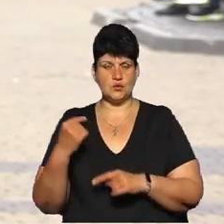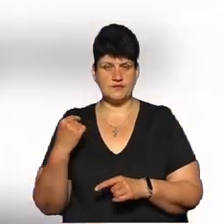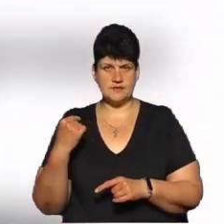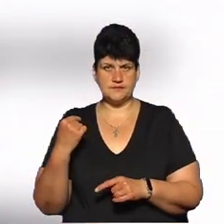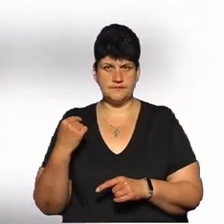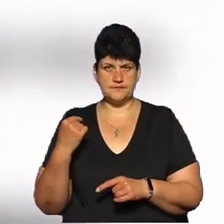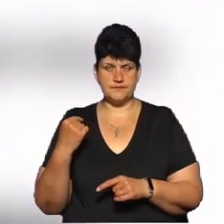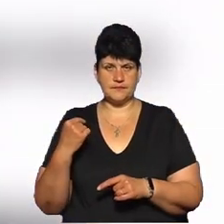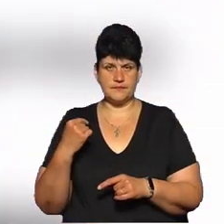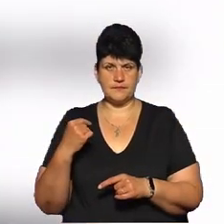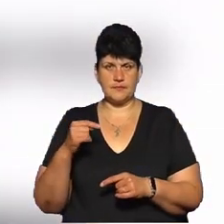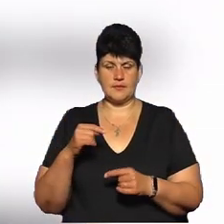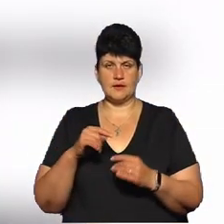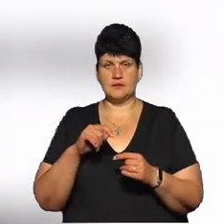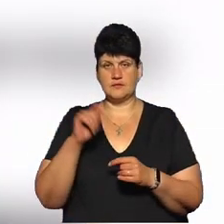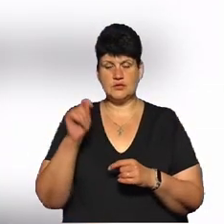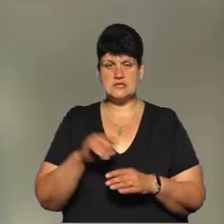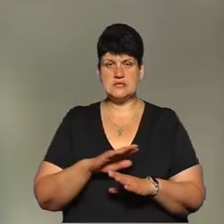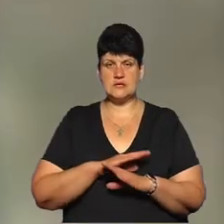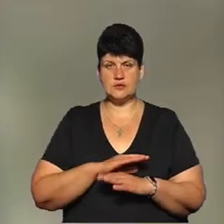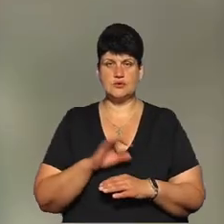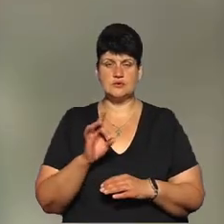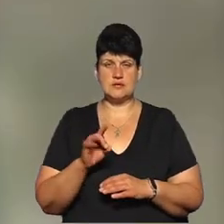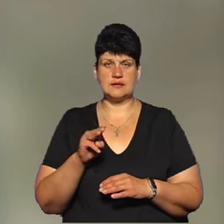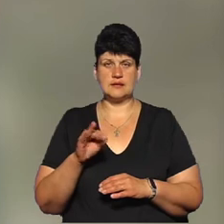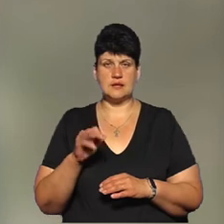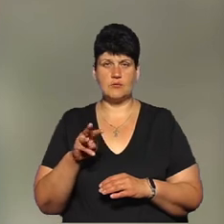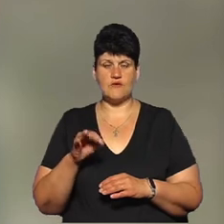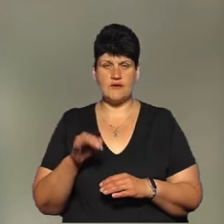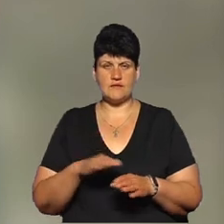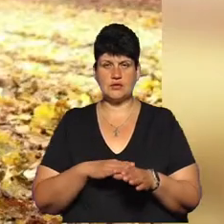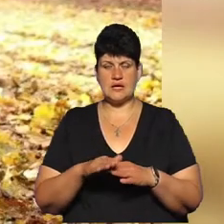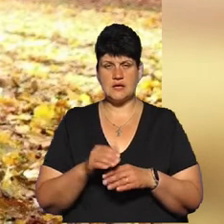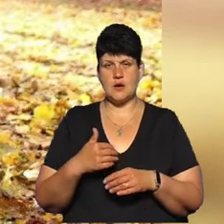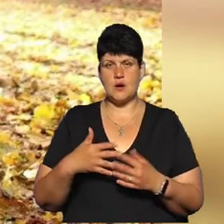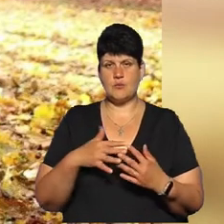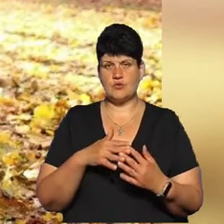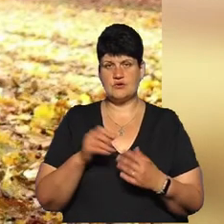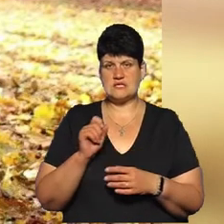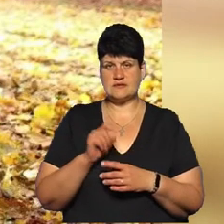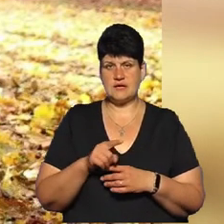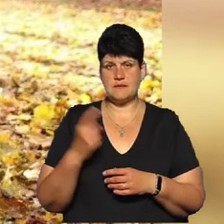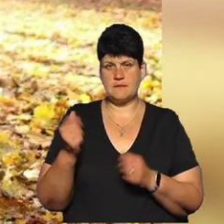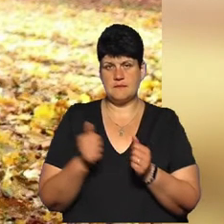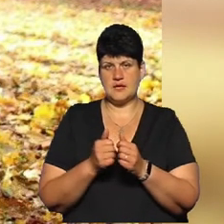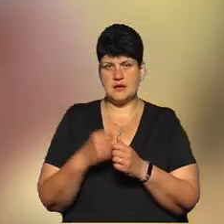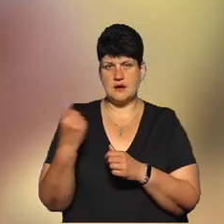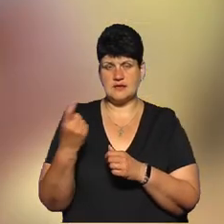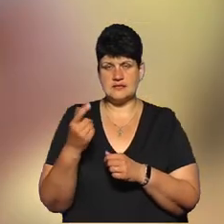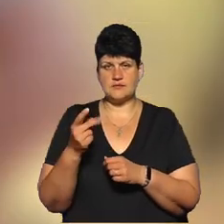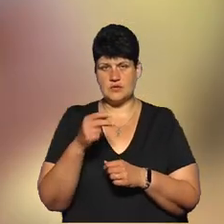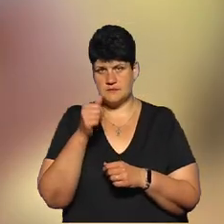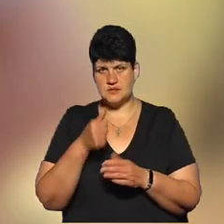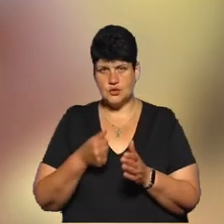фронт. Загинув Руслан Тимофей під час виконання бойового завдання біля Харкова. Це сталося за півтора місяці до його